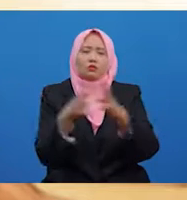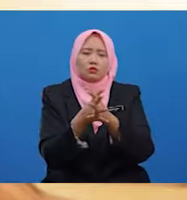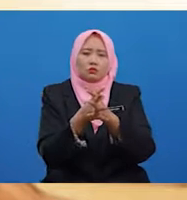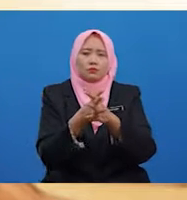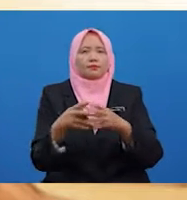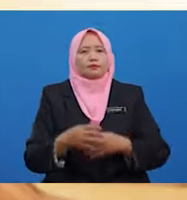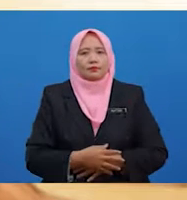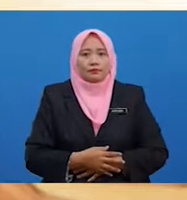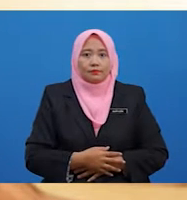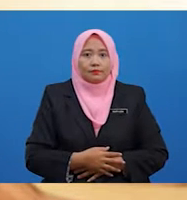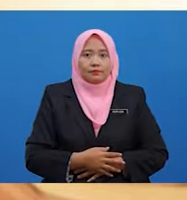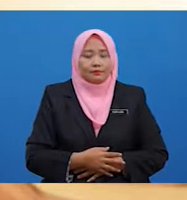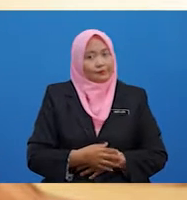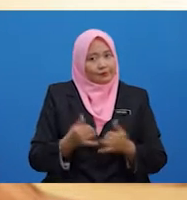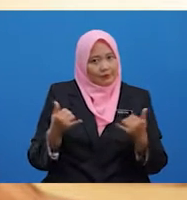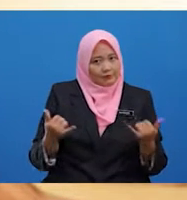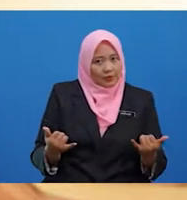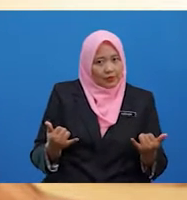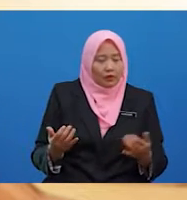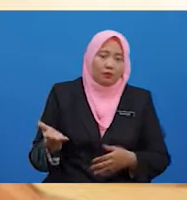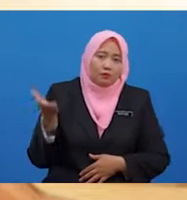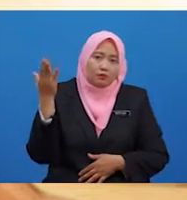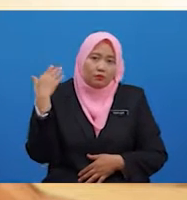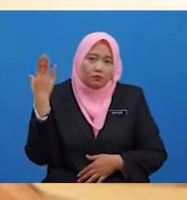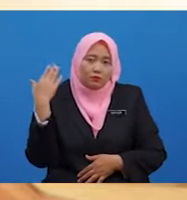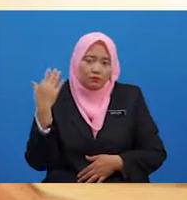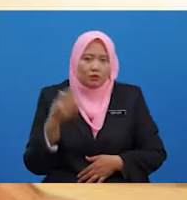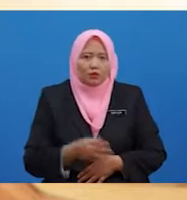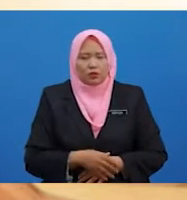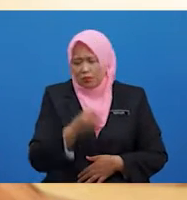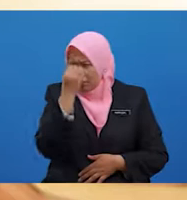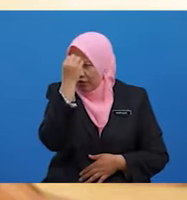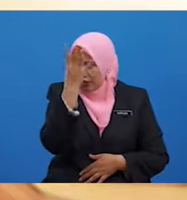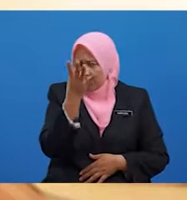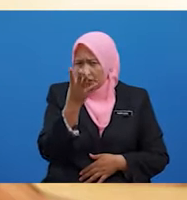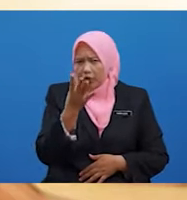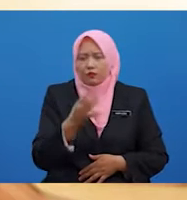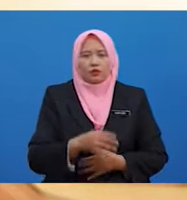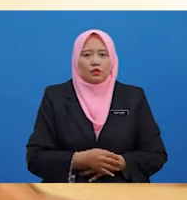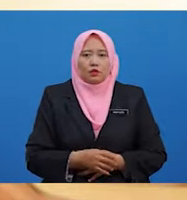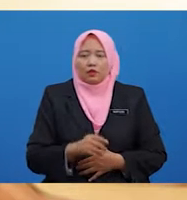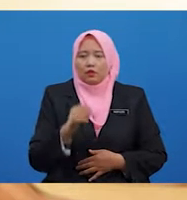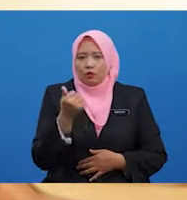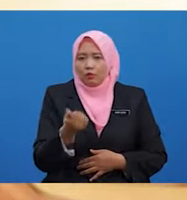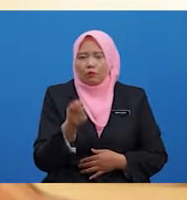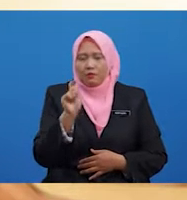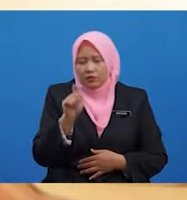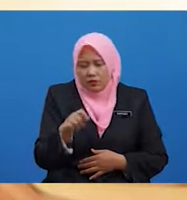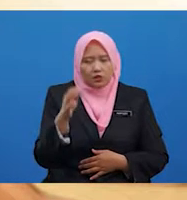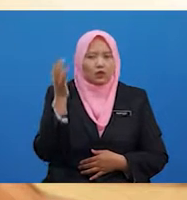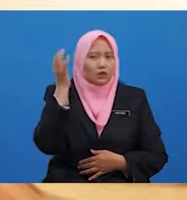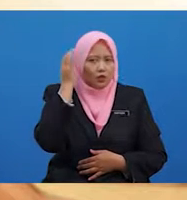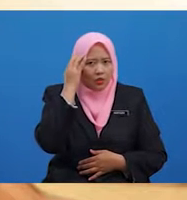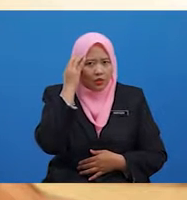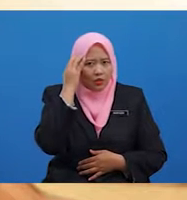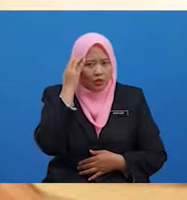Begini ya. Baru sebentar tadi, cikgu ada mengatakan bahawa kamu perlu memahami